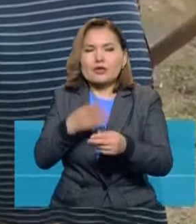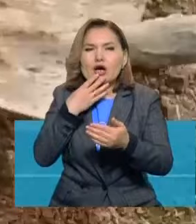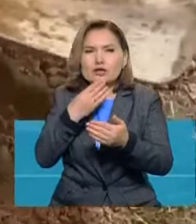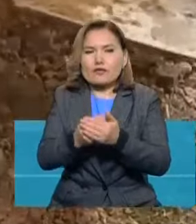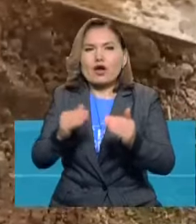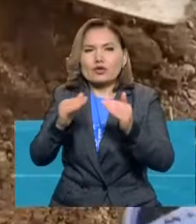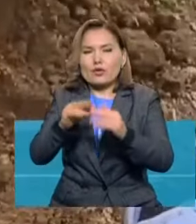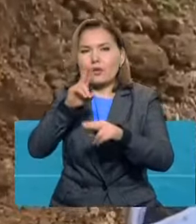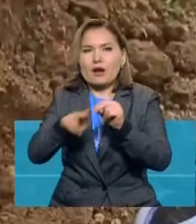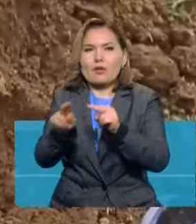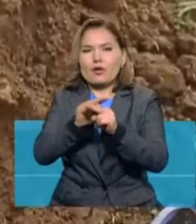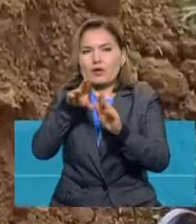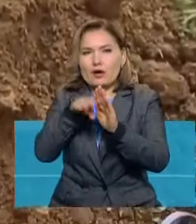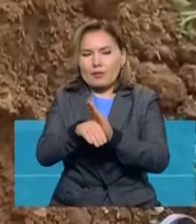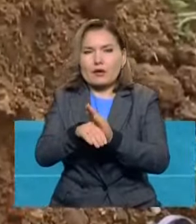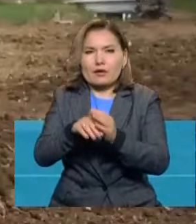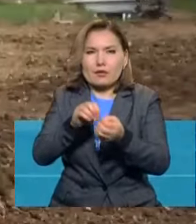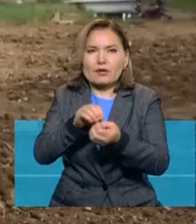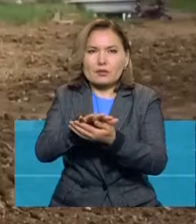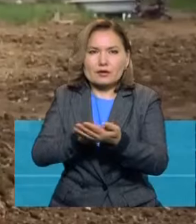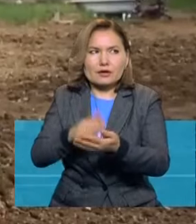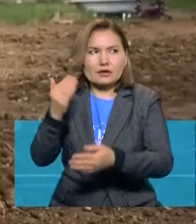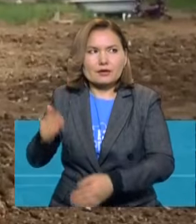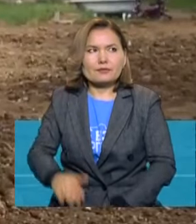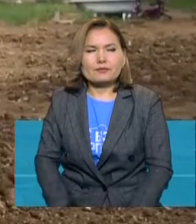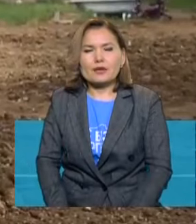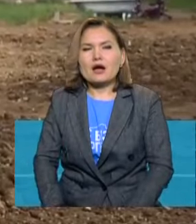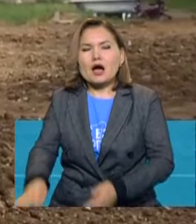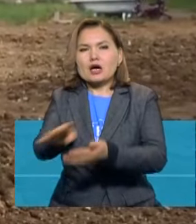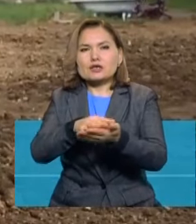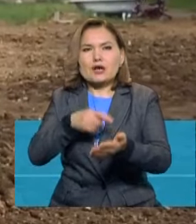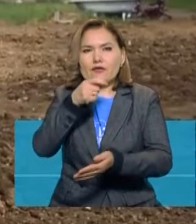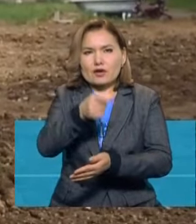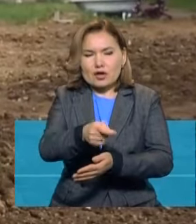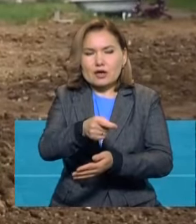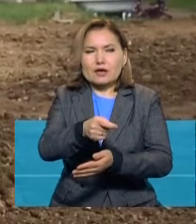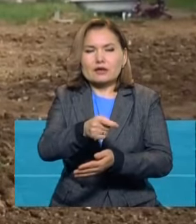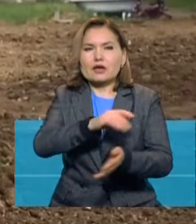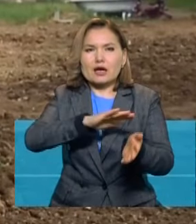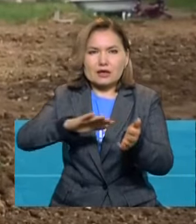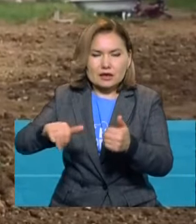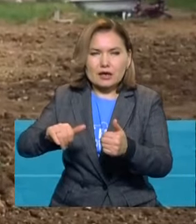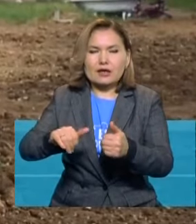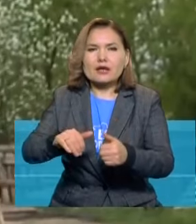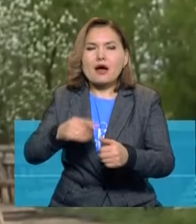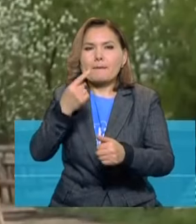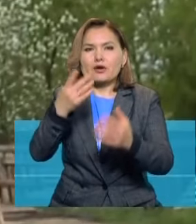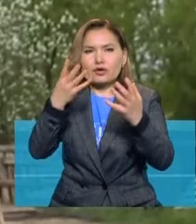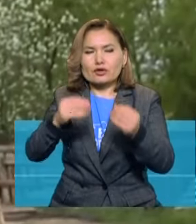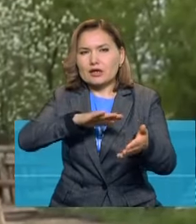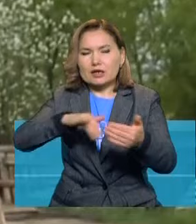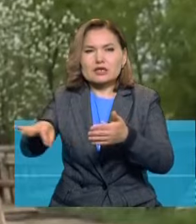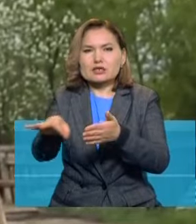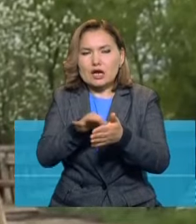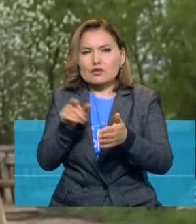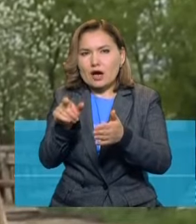ақырында бүлінген баспанасын жөндеп жатыр. Өтініш жазғаннан кейін жаңағы бір рет көмек ертеңнен сұрасып түсті бір күннің ішінде. Құм